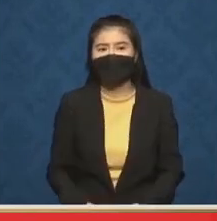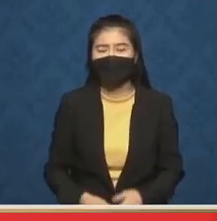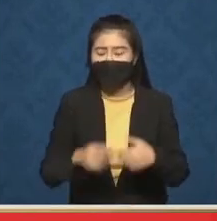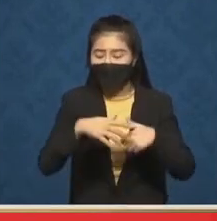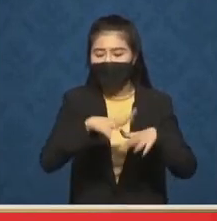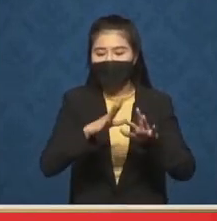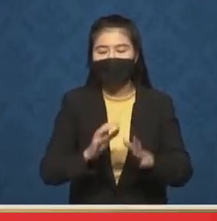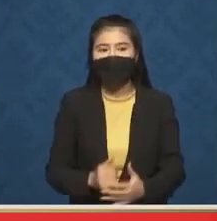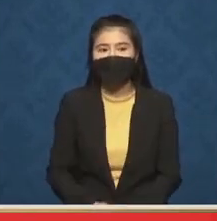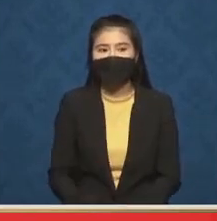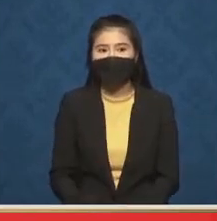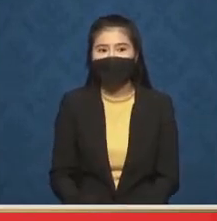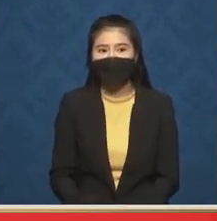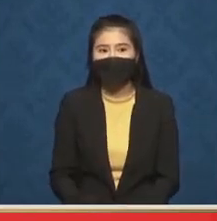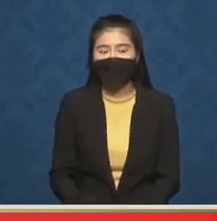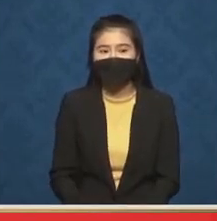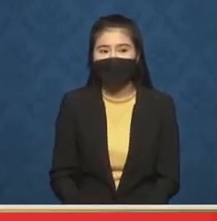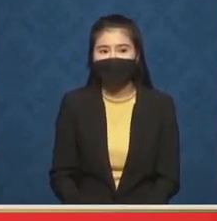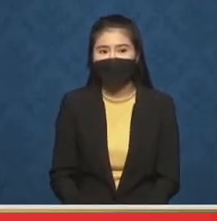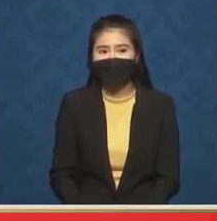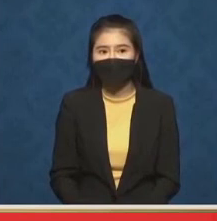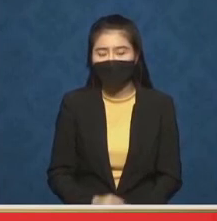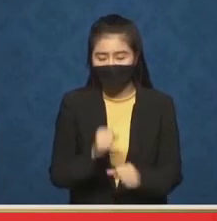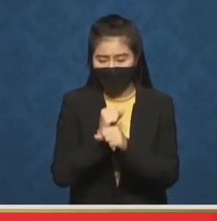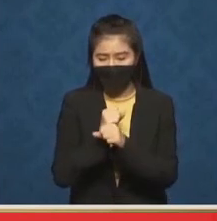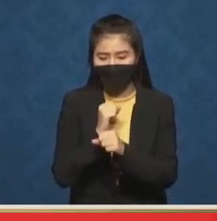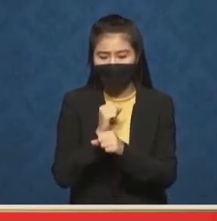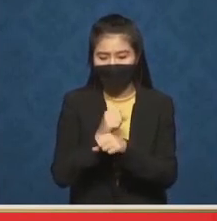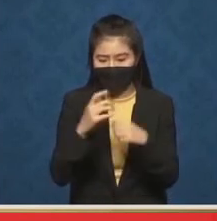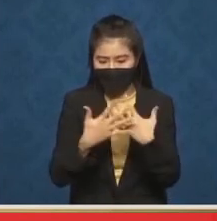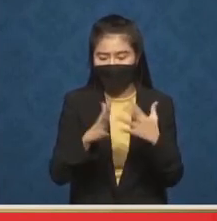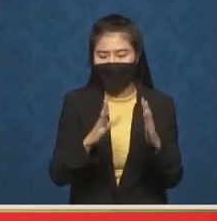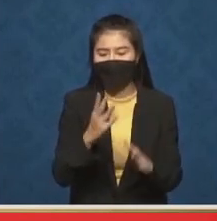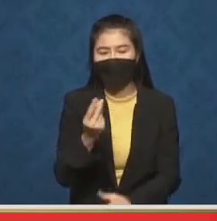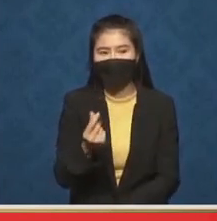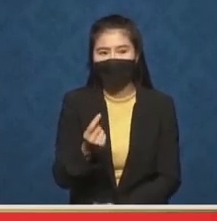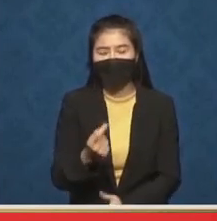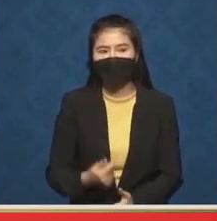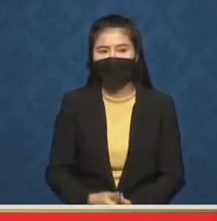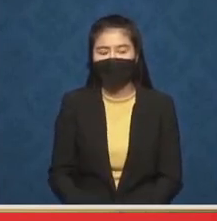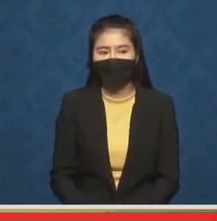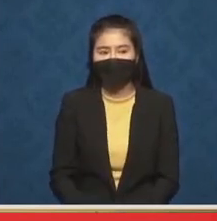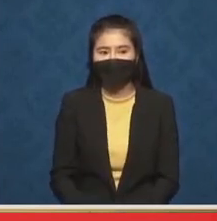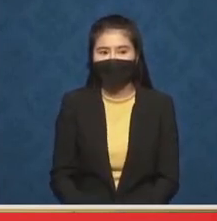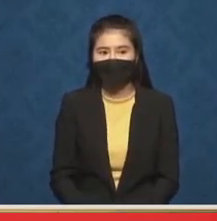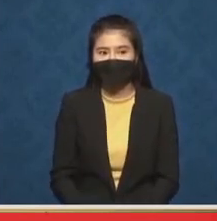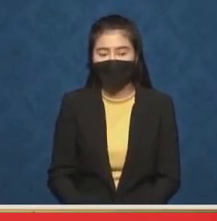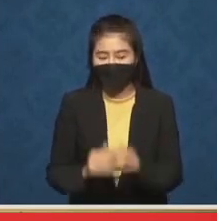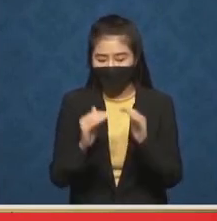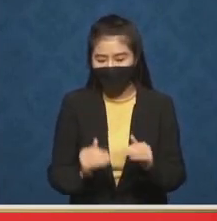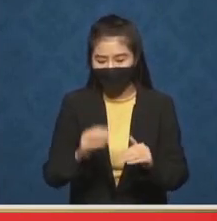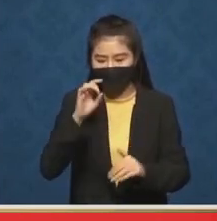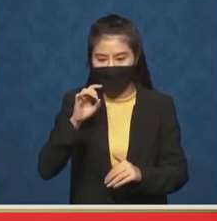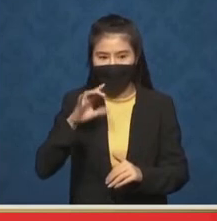และให้ได้ดริวที่สุด และลดหอว่าหยุดความรนแรง